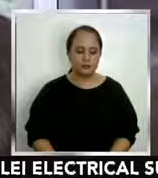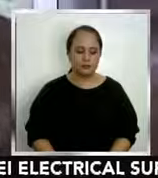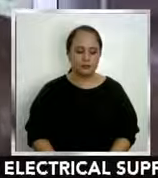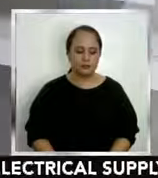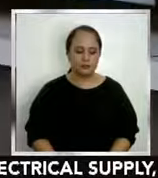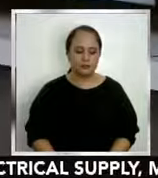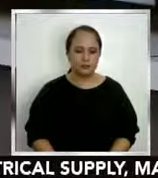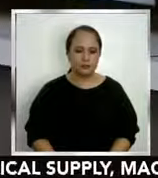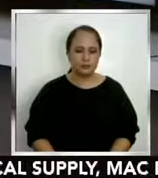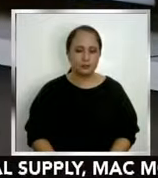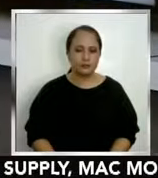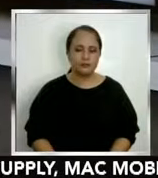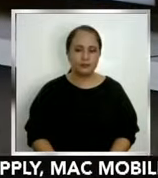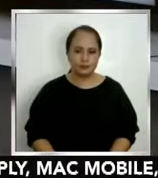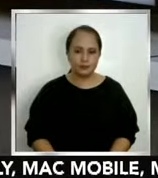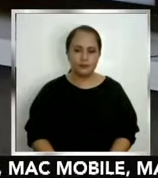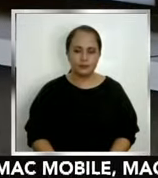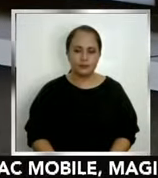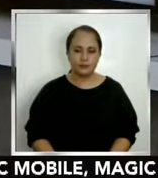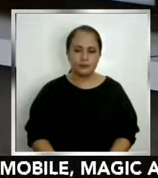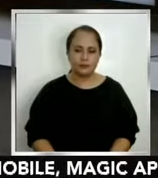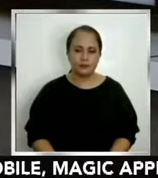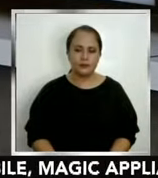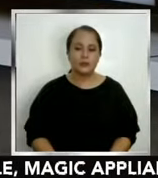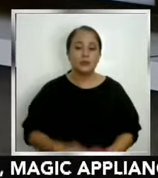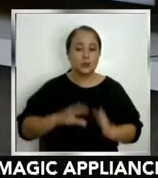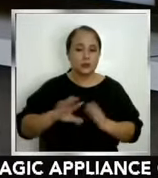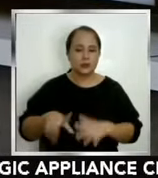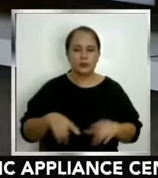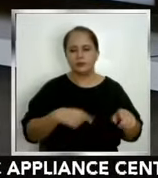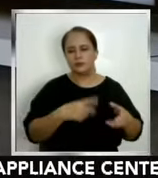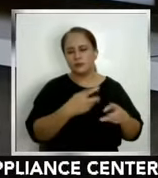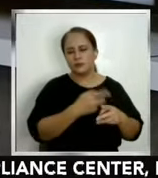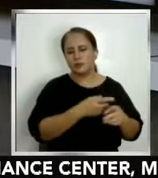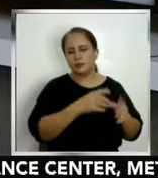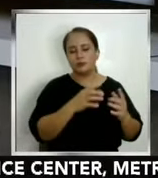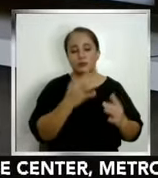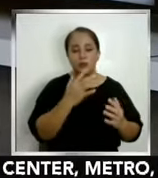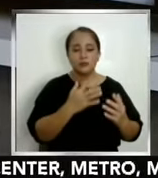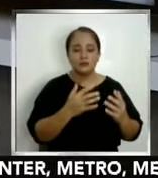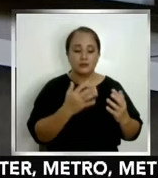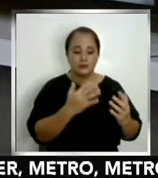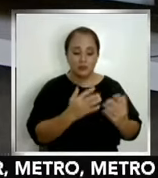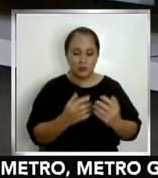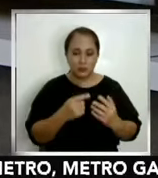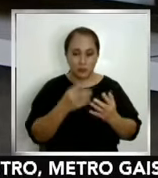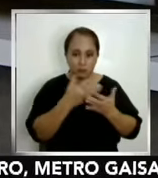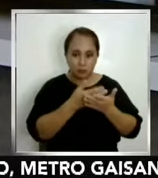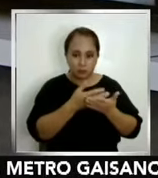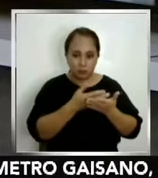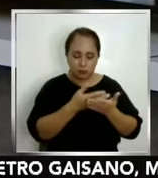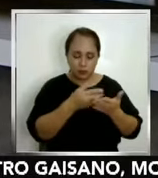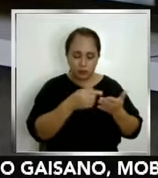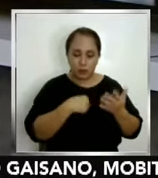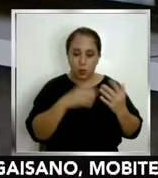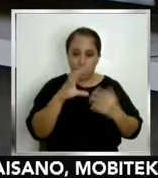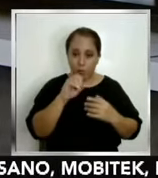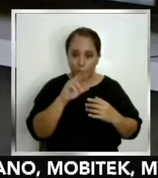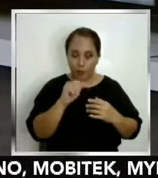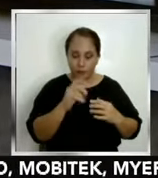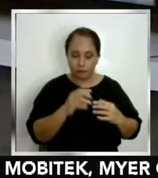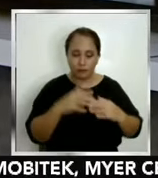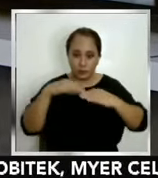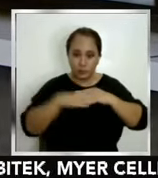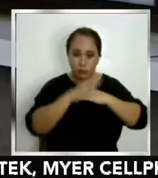Oras. Bukod sa pinsala sa mga coral reef, pinangangabahang magdulot ng mas malalim na problema